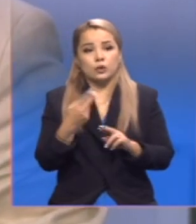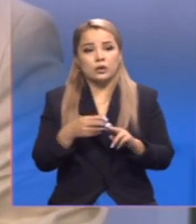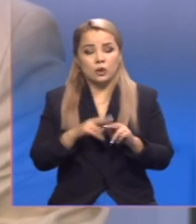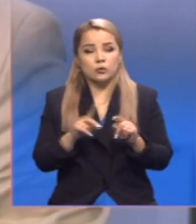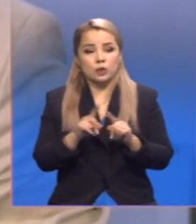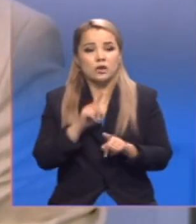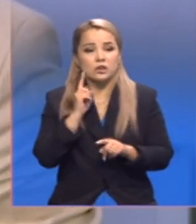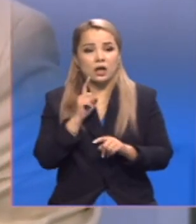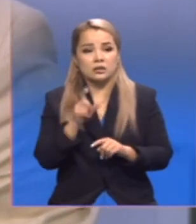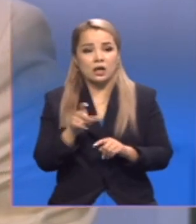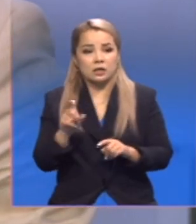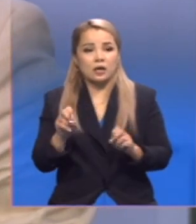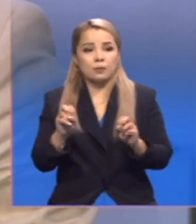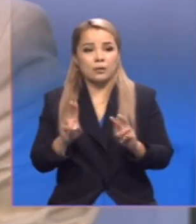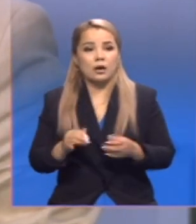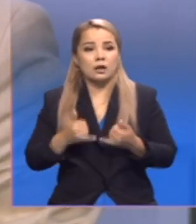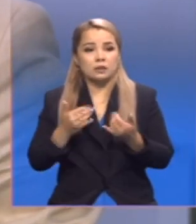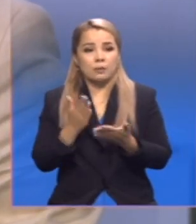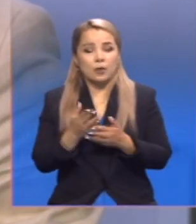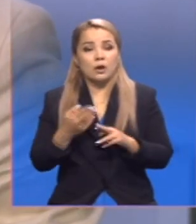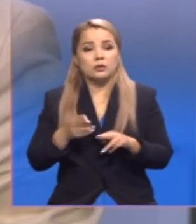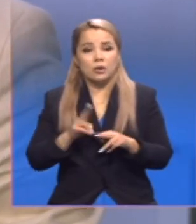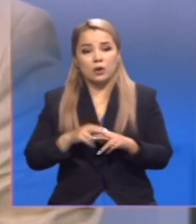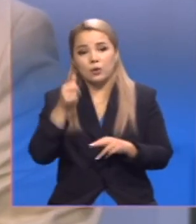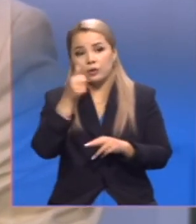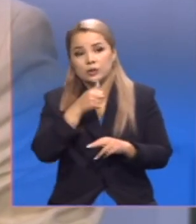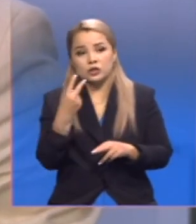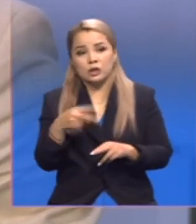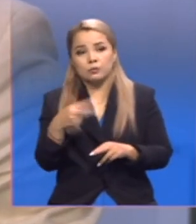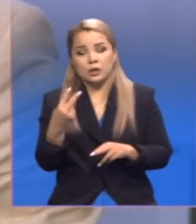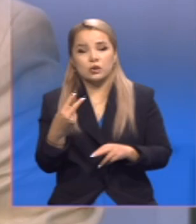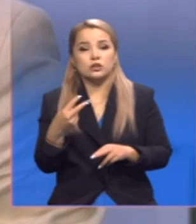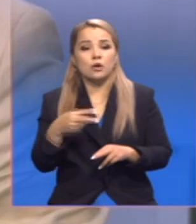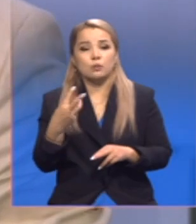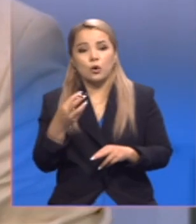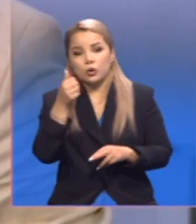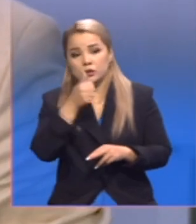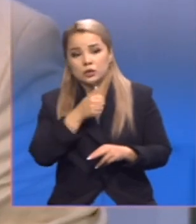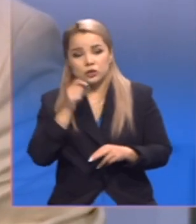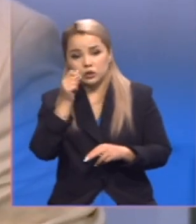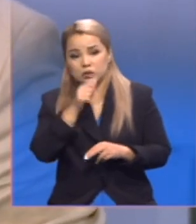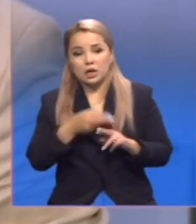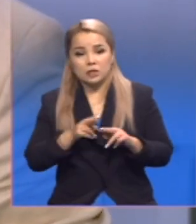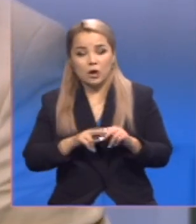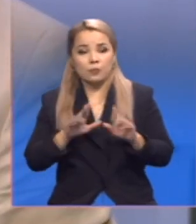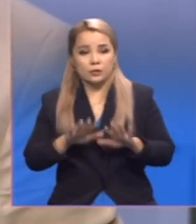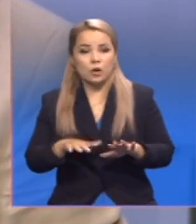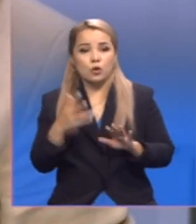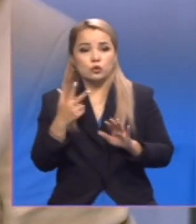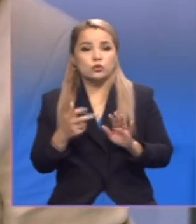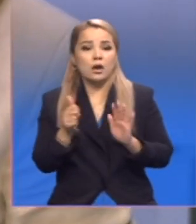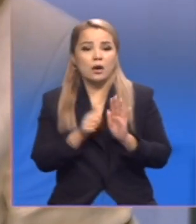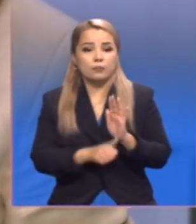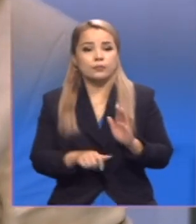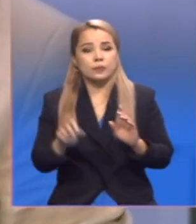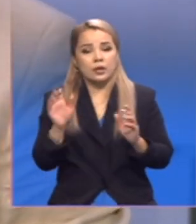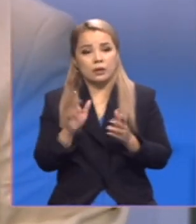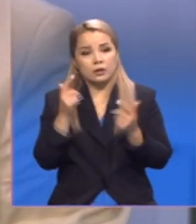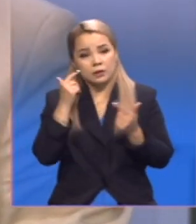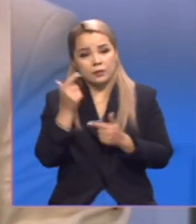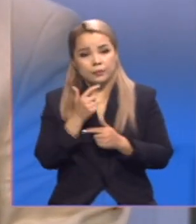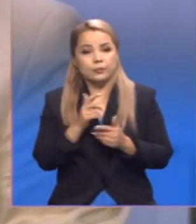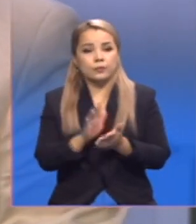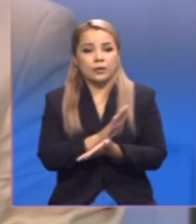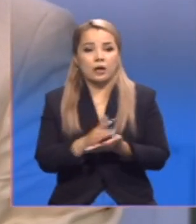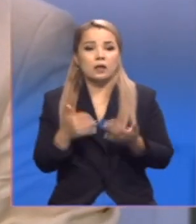ол да жастарға арналған. Біз биылғы алдағы 22-23 оқу жылына 360 білім грантын берейін